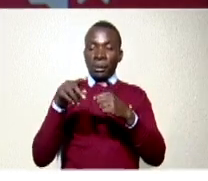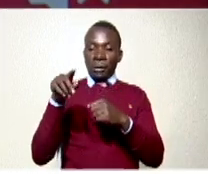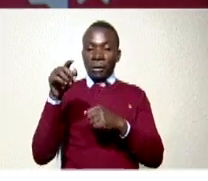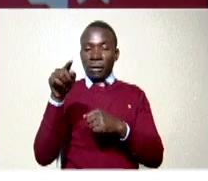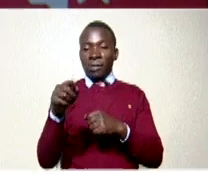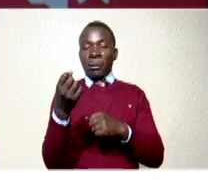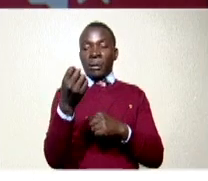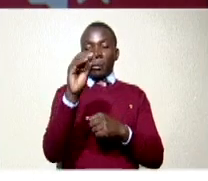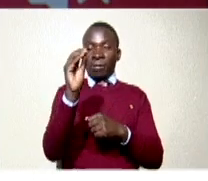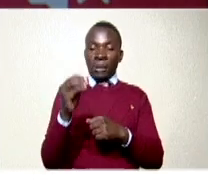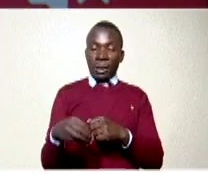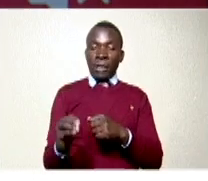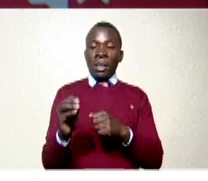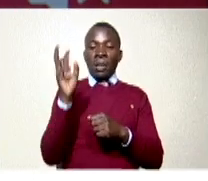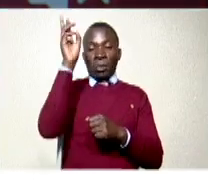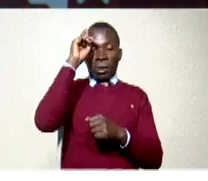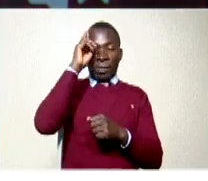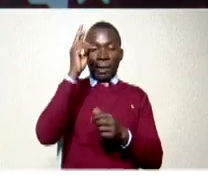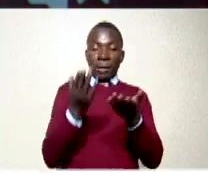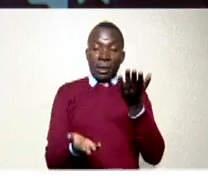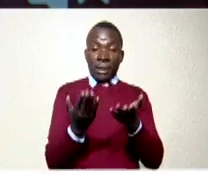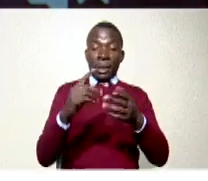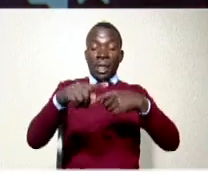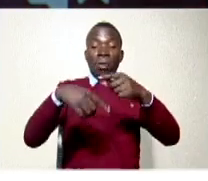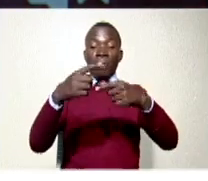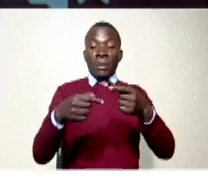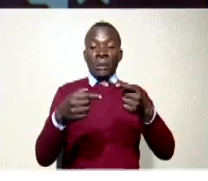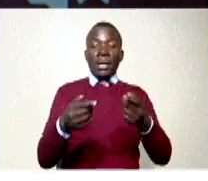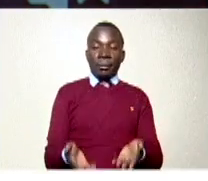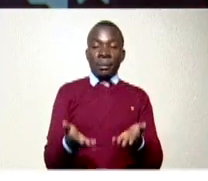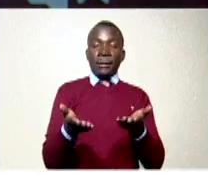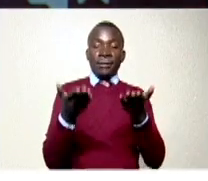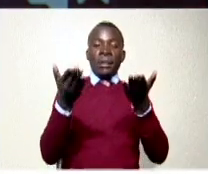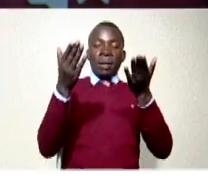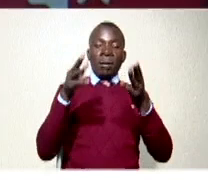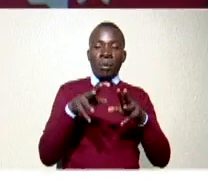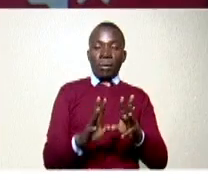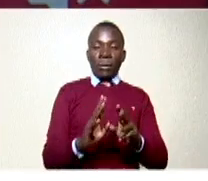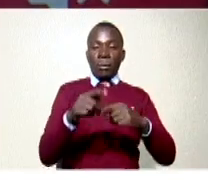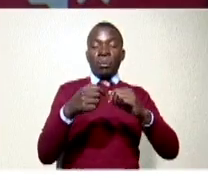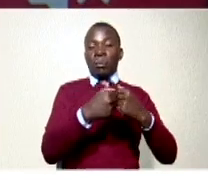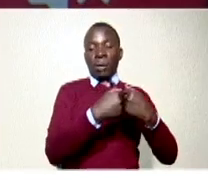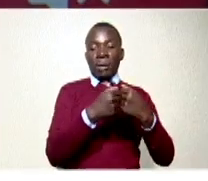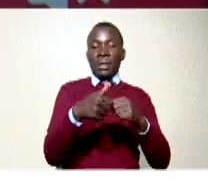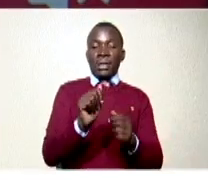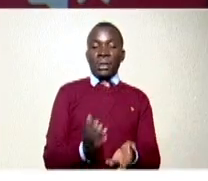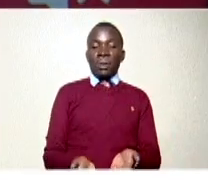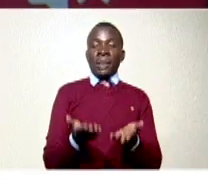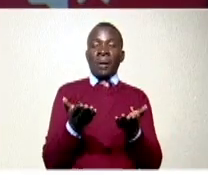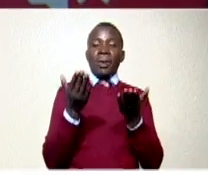7.5 ku ijana. Twakwibutsa ko iki gipimo cyakomeje kugenda kizamurwa mu rwego nyine rwo guhangana n'iryo